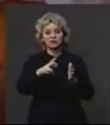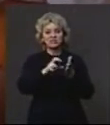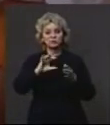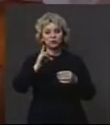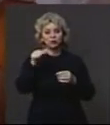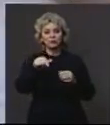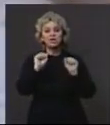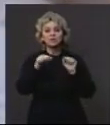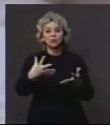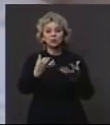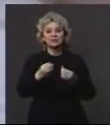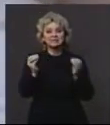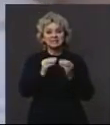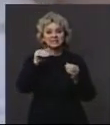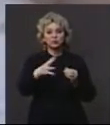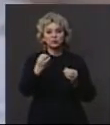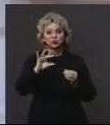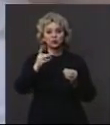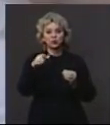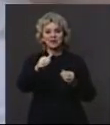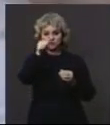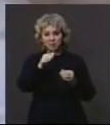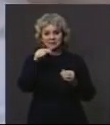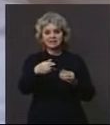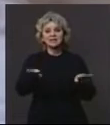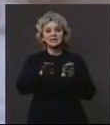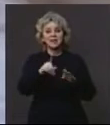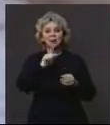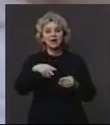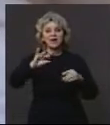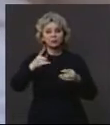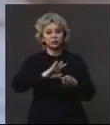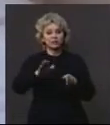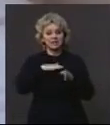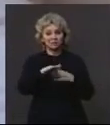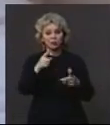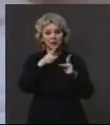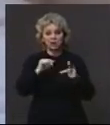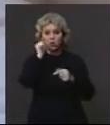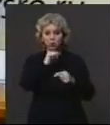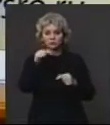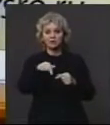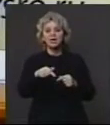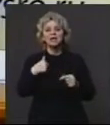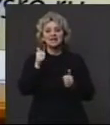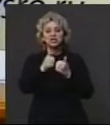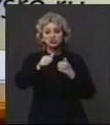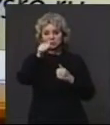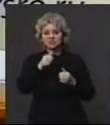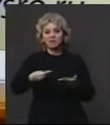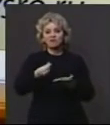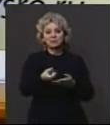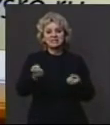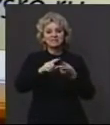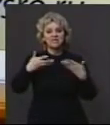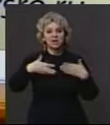800 рублей, смогут получать 10 500 рублей в месяц. И так, пока ребенку не исполнится 1,5 года. На ежемесячную выплату в